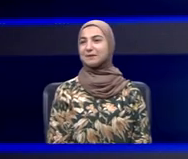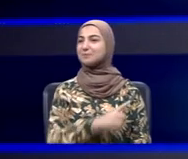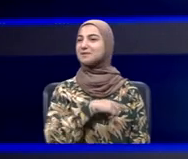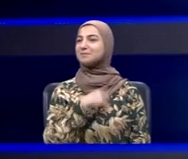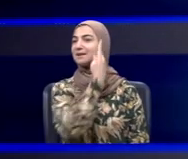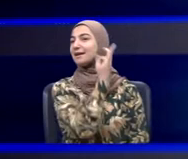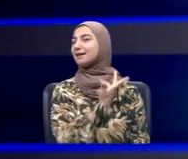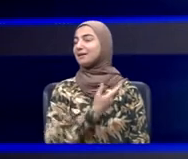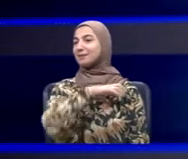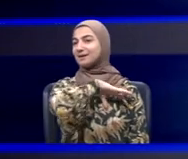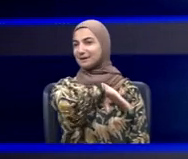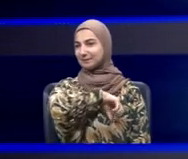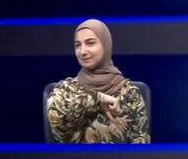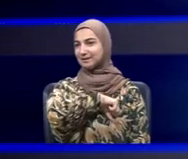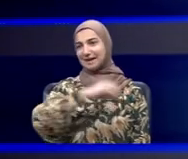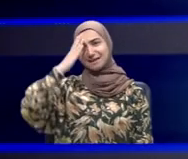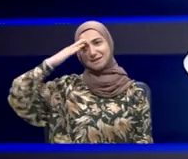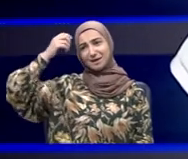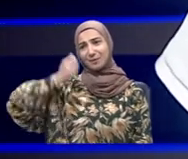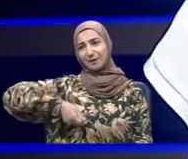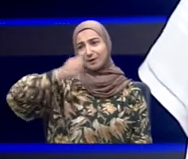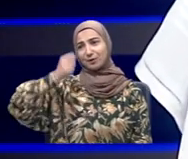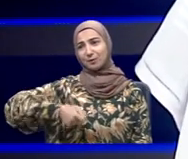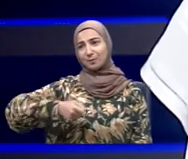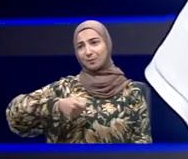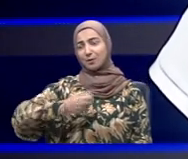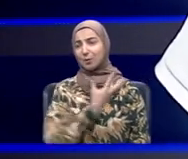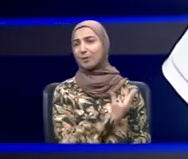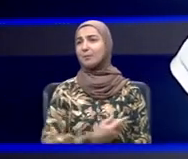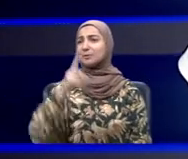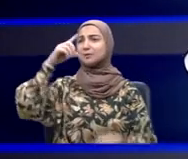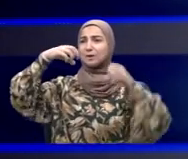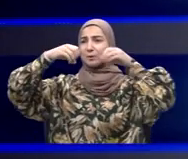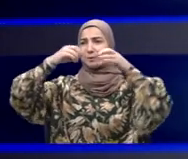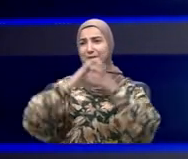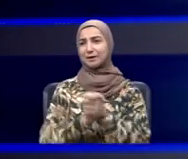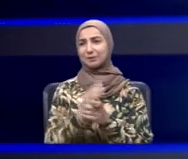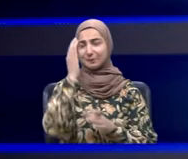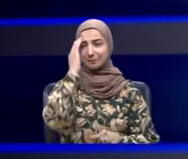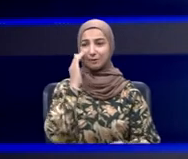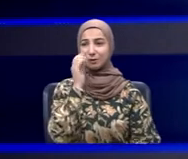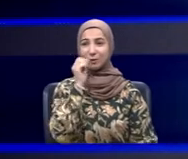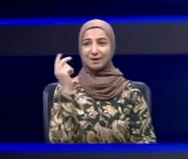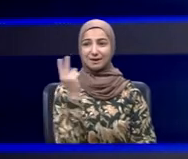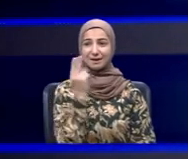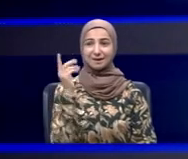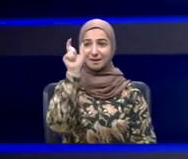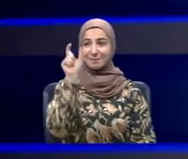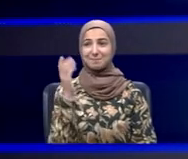بسم الله الرحمن الرحيم. السلام عليكم ورحمة الله وبركاته أعزائي الطلاب،